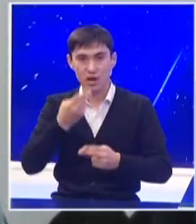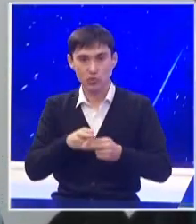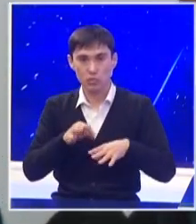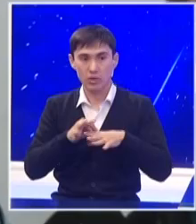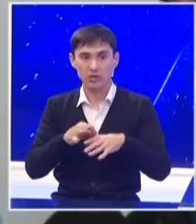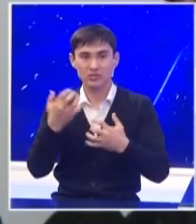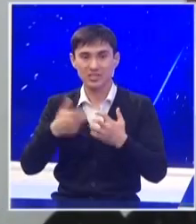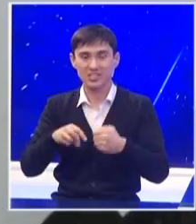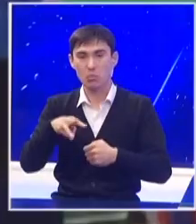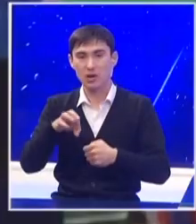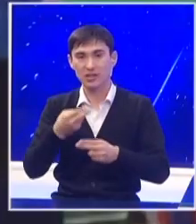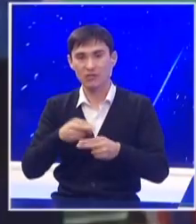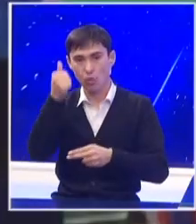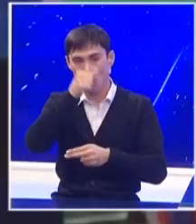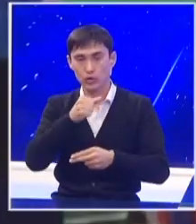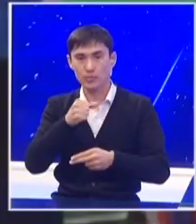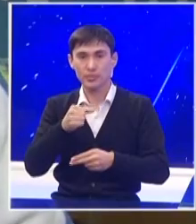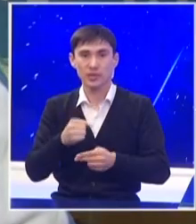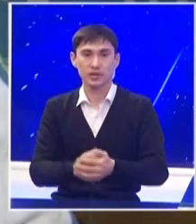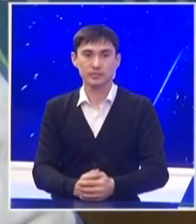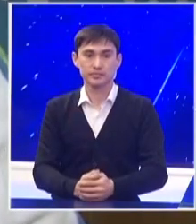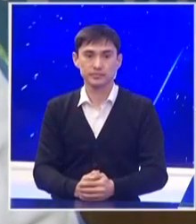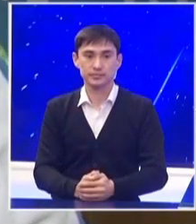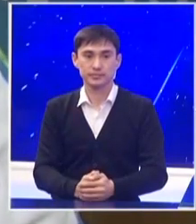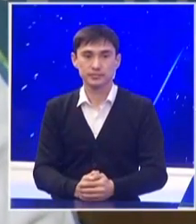пройдет в середине марта этого года в южной столице.